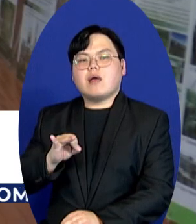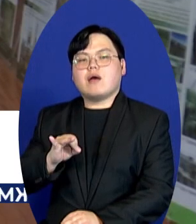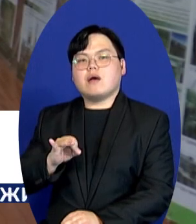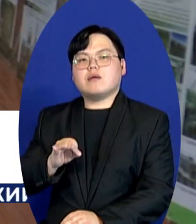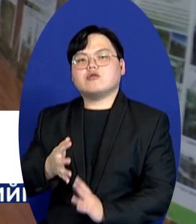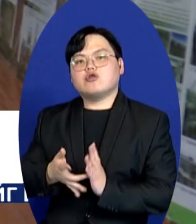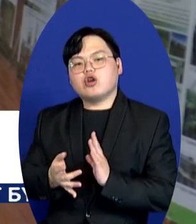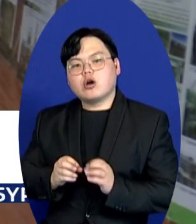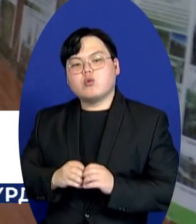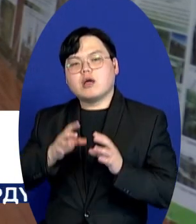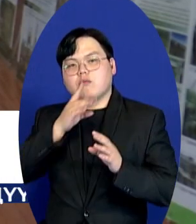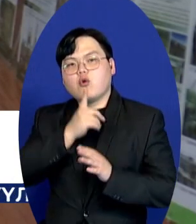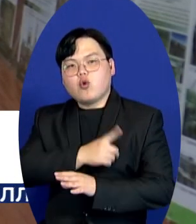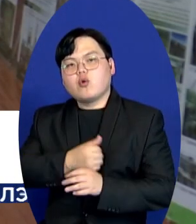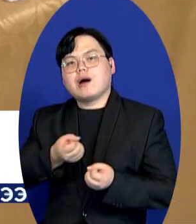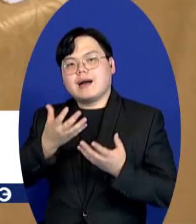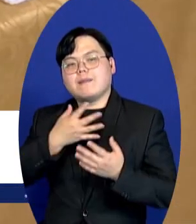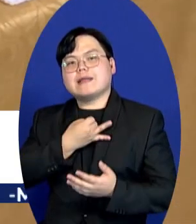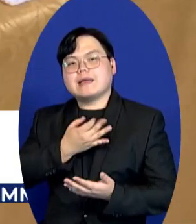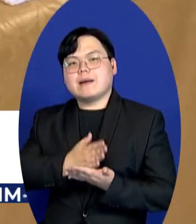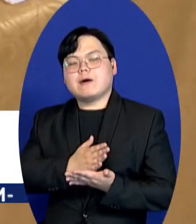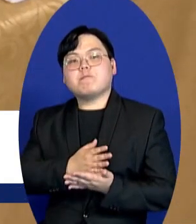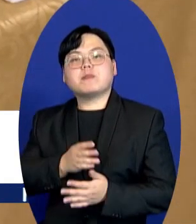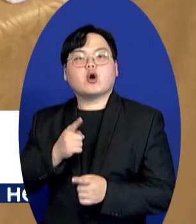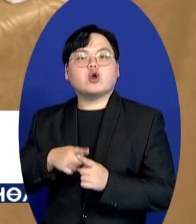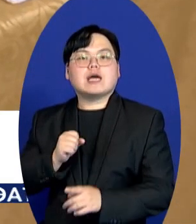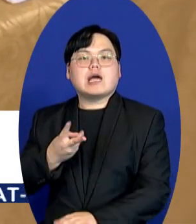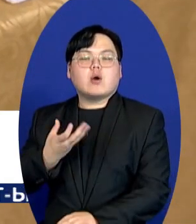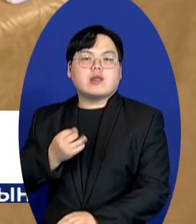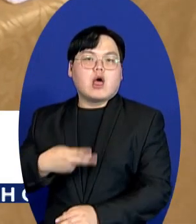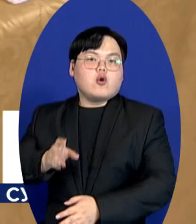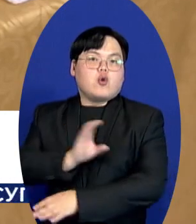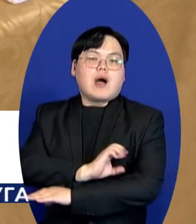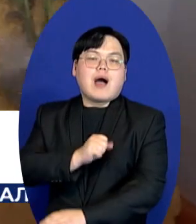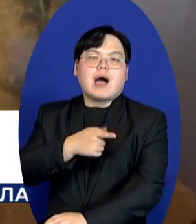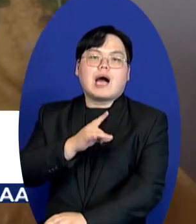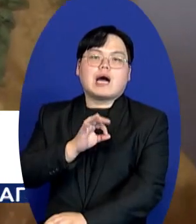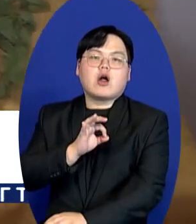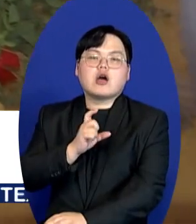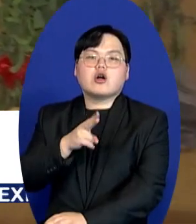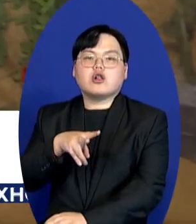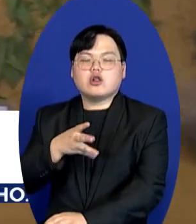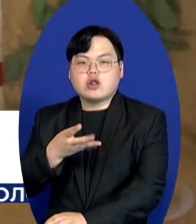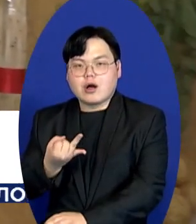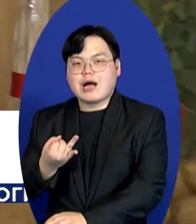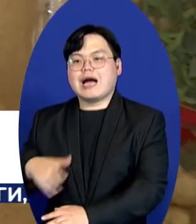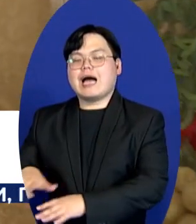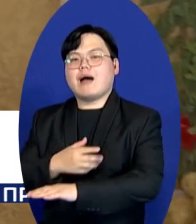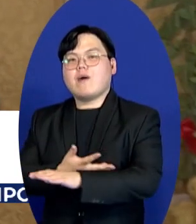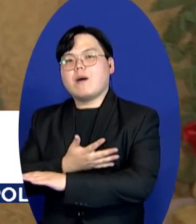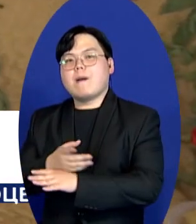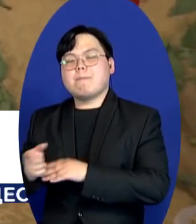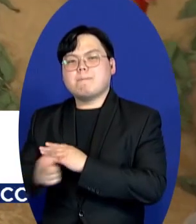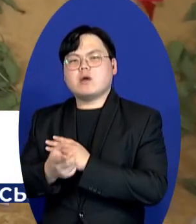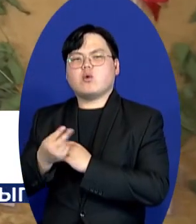дээр одоо үр дүнгээ өгнө гэж ингэж харж байгаа. Хөдөө аж ахуй их сургуулийн агроэкологийн сургууль газар тариалангийн салбарт мэрэгжилтэн бэлтгэж, эрдэм